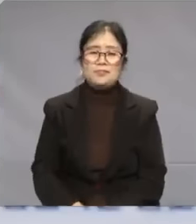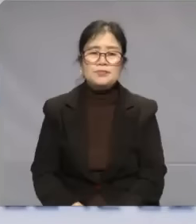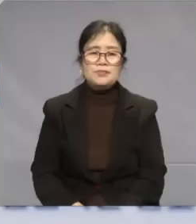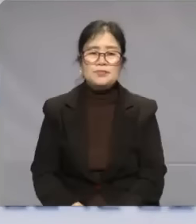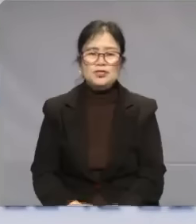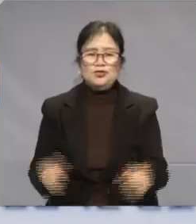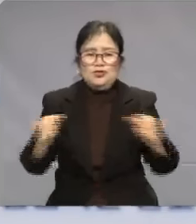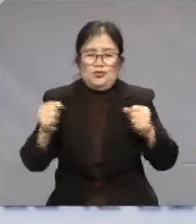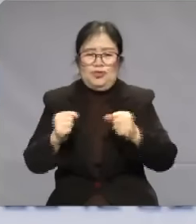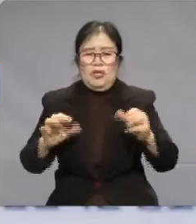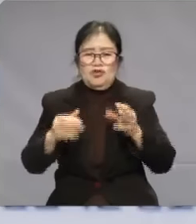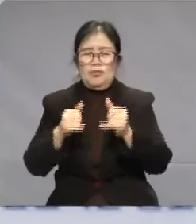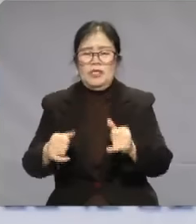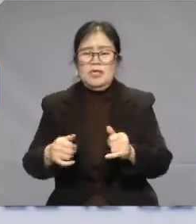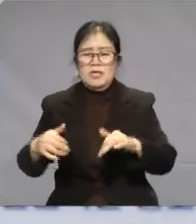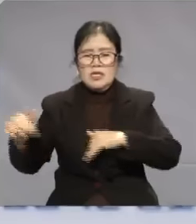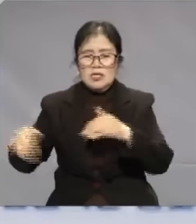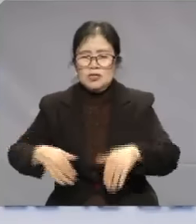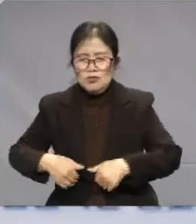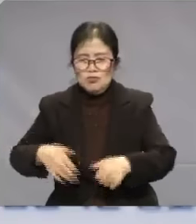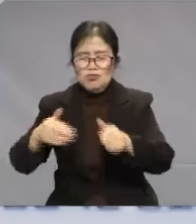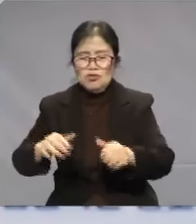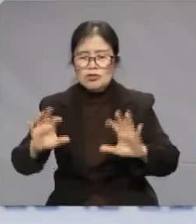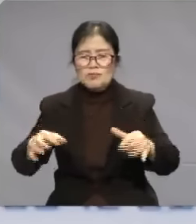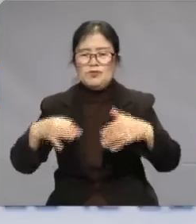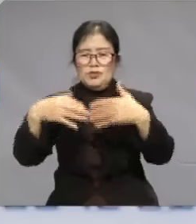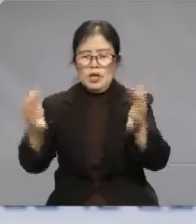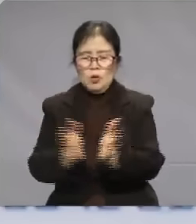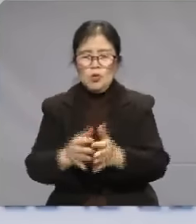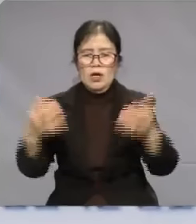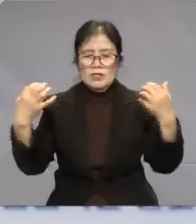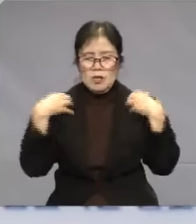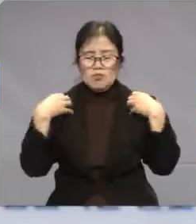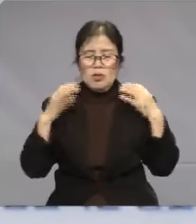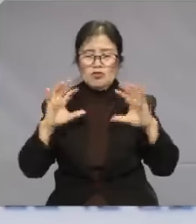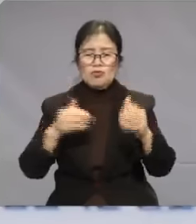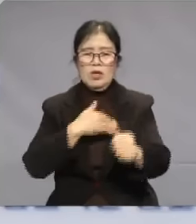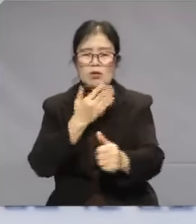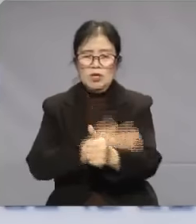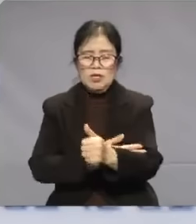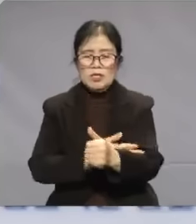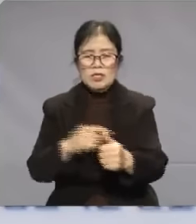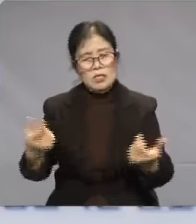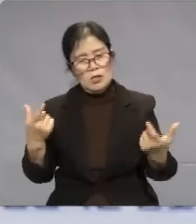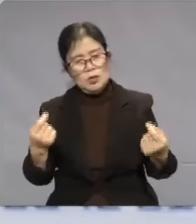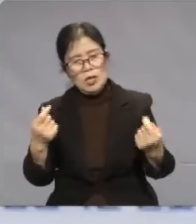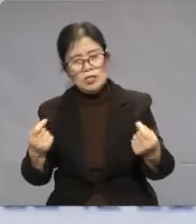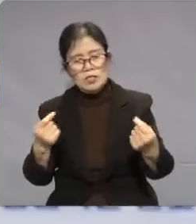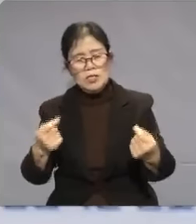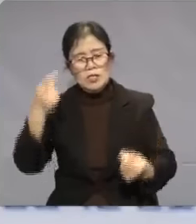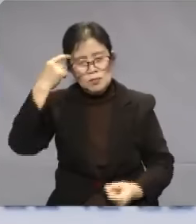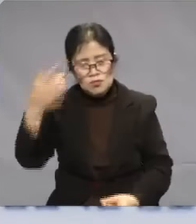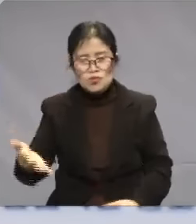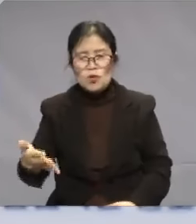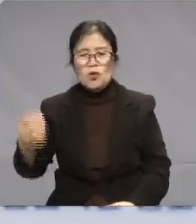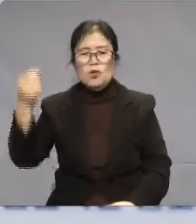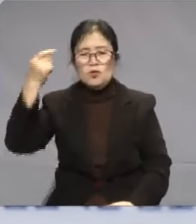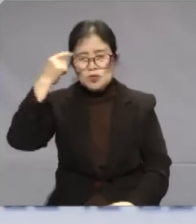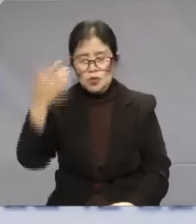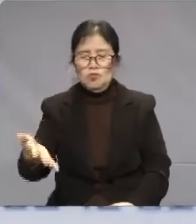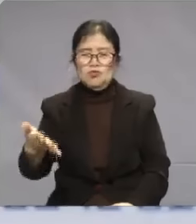연동설안의 국민을 길거리로 내놓은 금융당국과 정부에게 국부의 의미 이래도 되는지